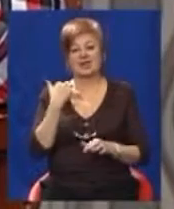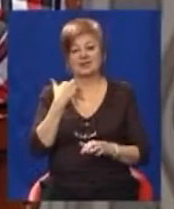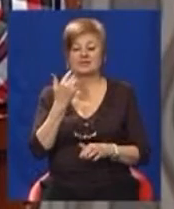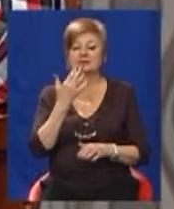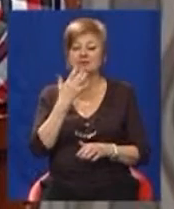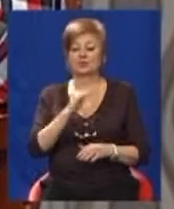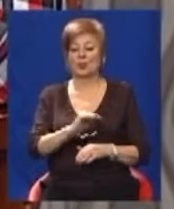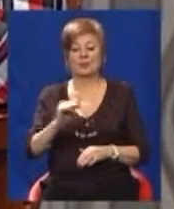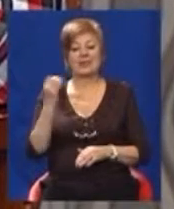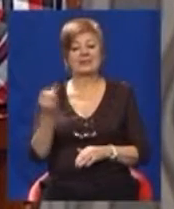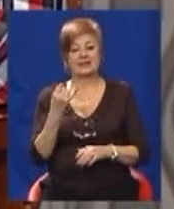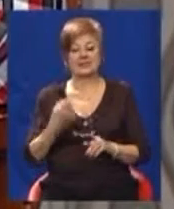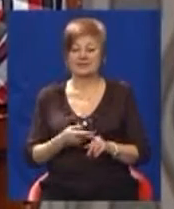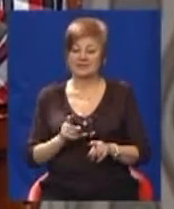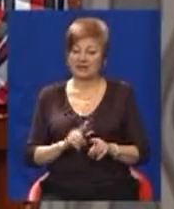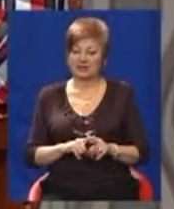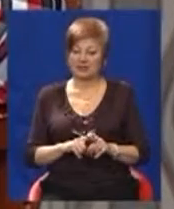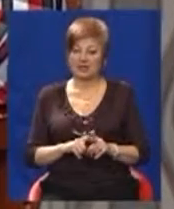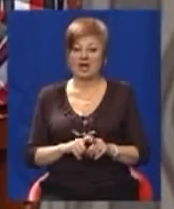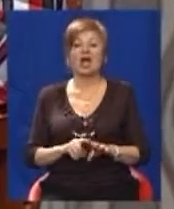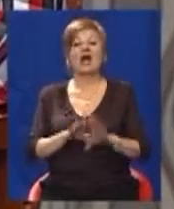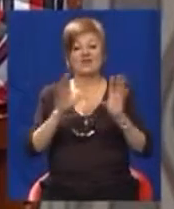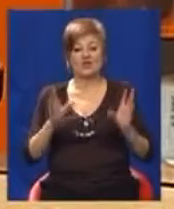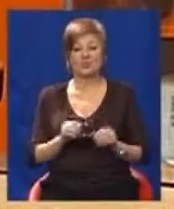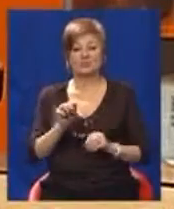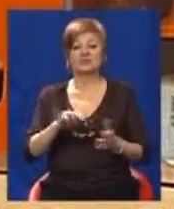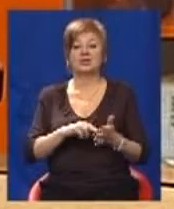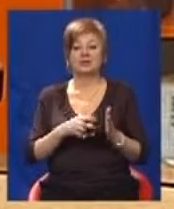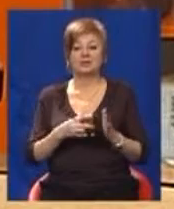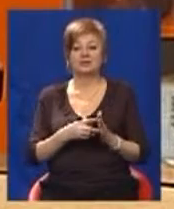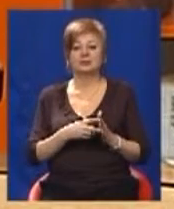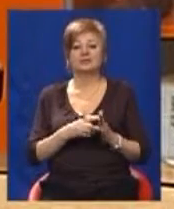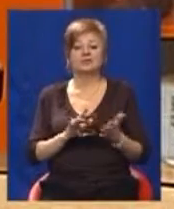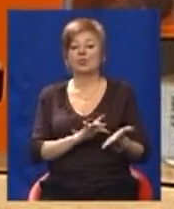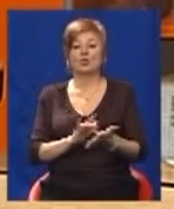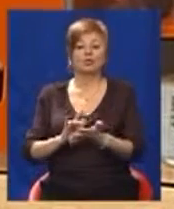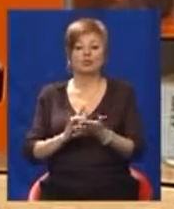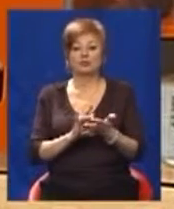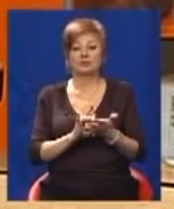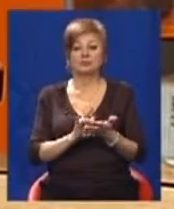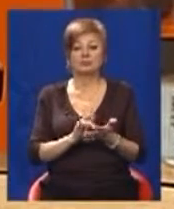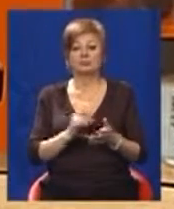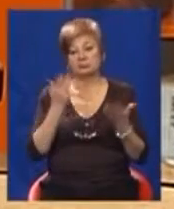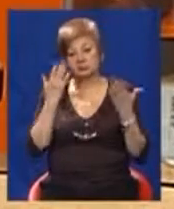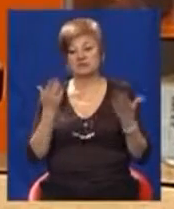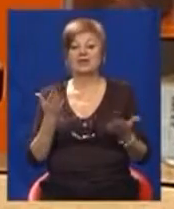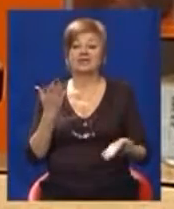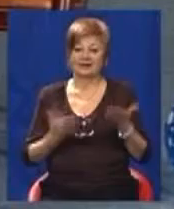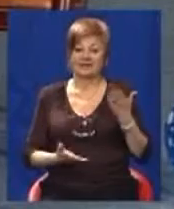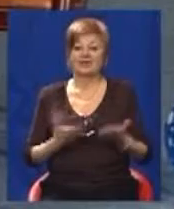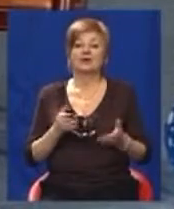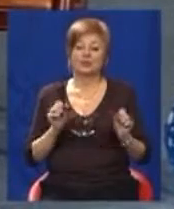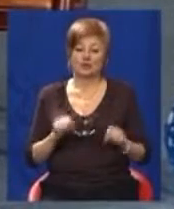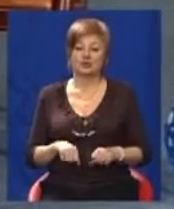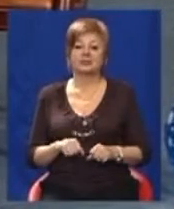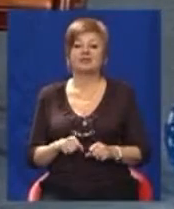дітей зацікавити цьому. Тож, а взагалі ти плануєш десь подорожувати? Ну, не знаю, можна.